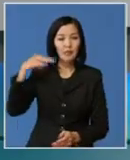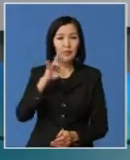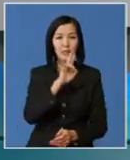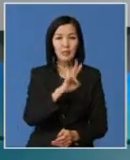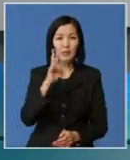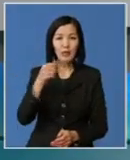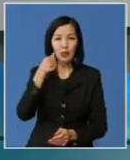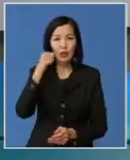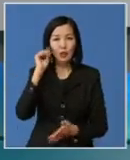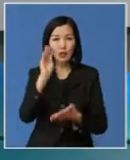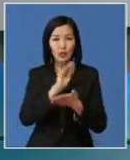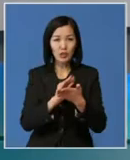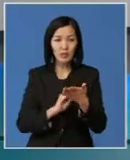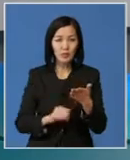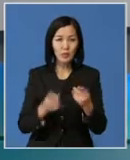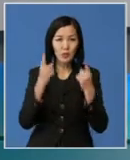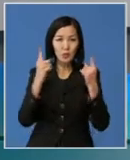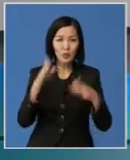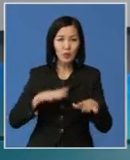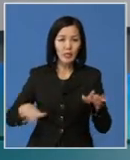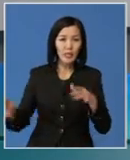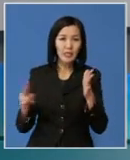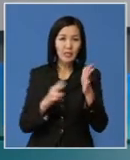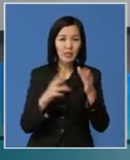Елбасының кеше жарық көрген «Ұлы даланың жеті қыры» атты